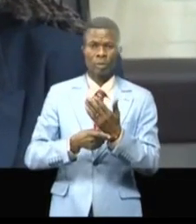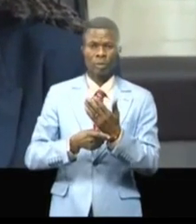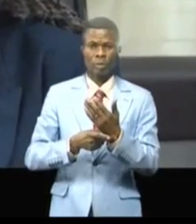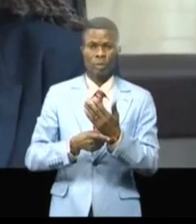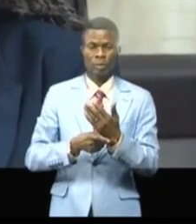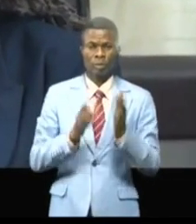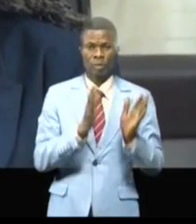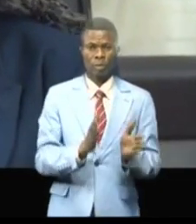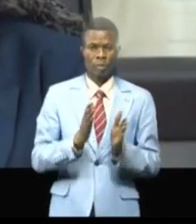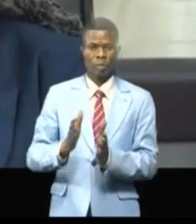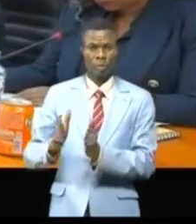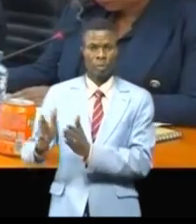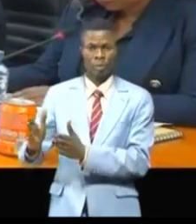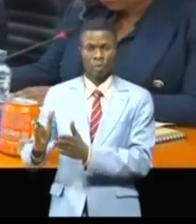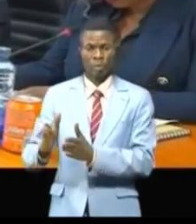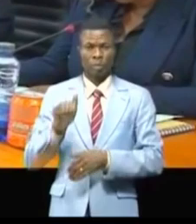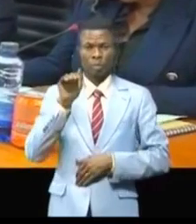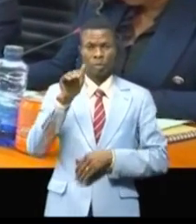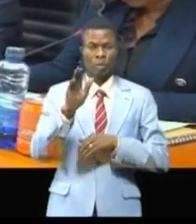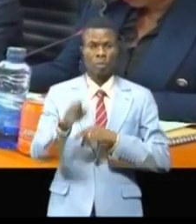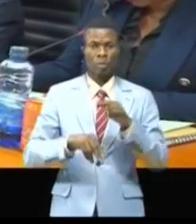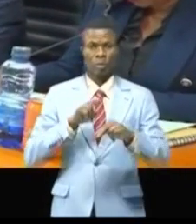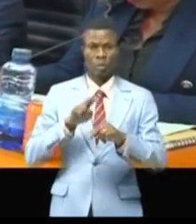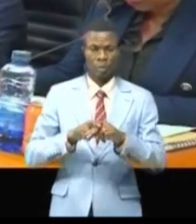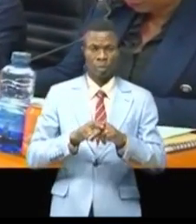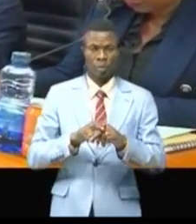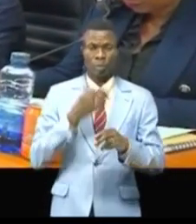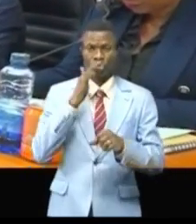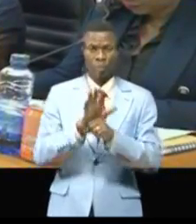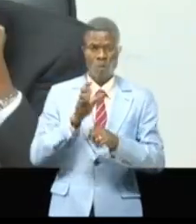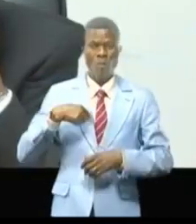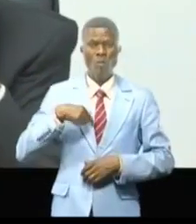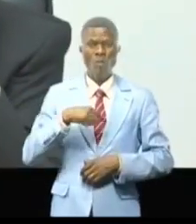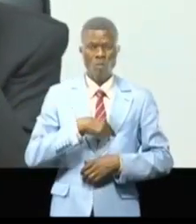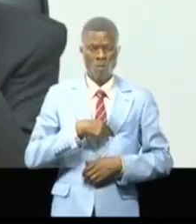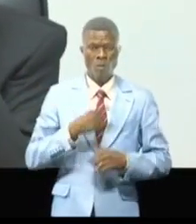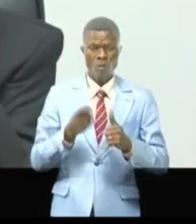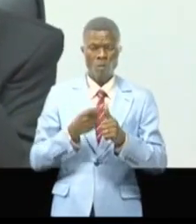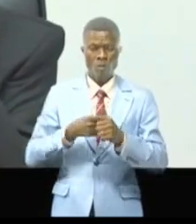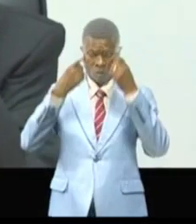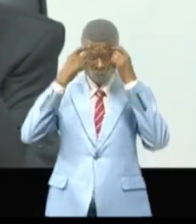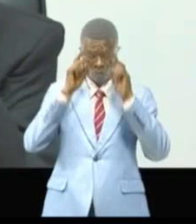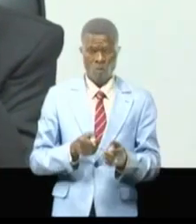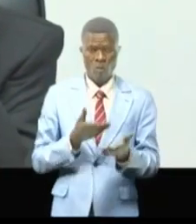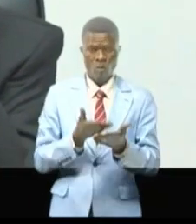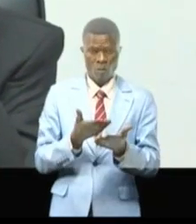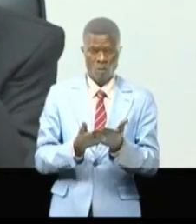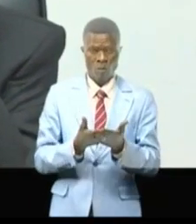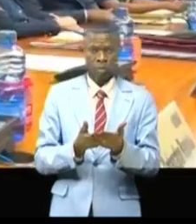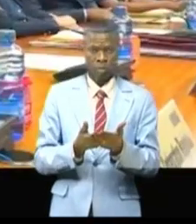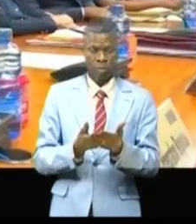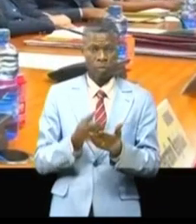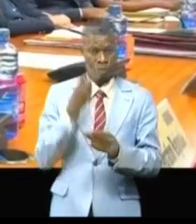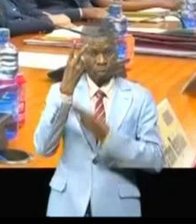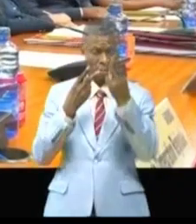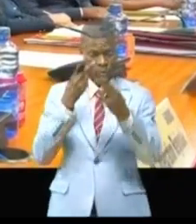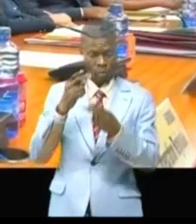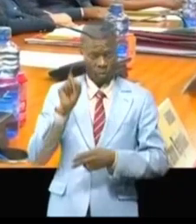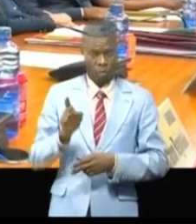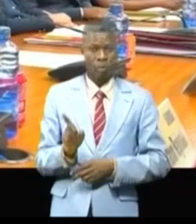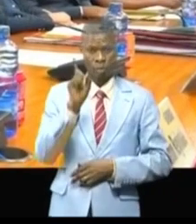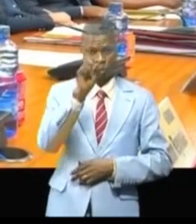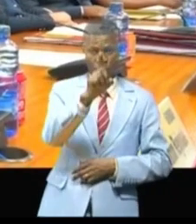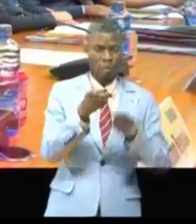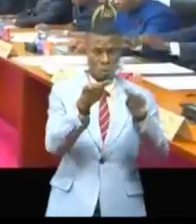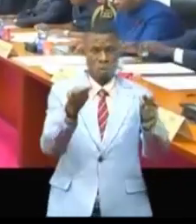de préparation, le directeur national nous a rassurés et d'ailleurs il a été décidé qu'une descente puisse